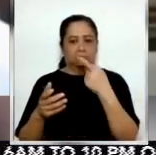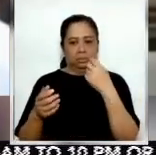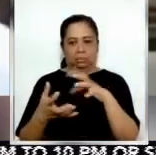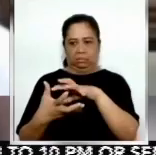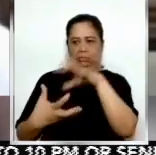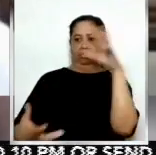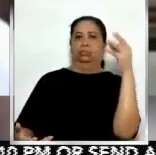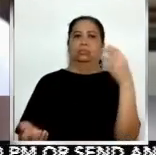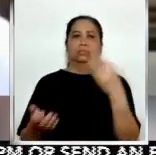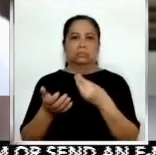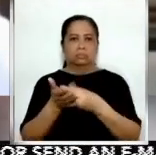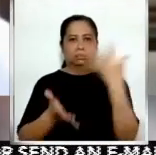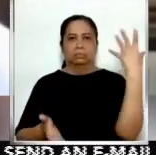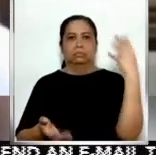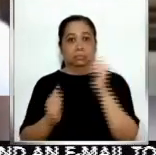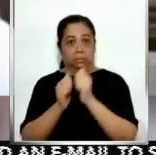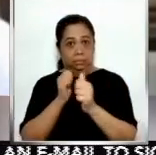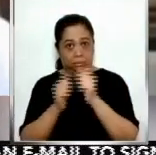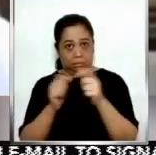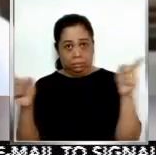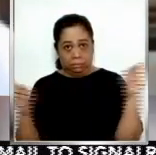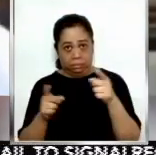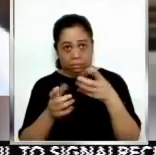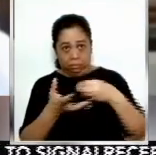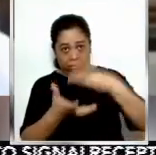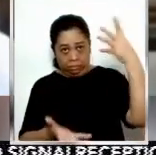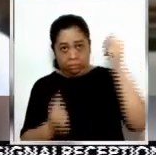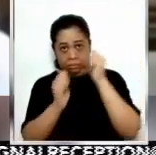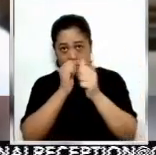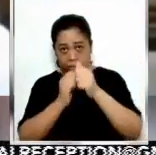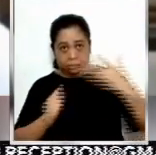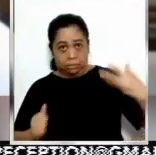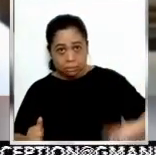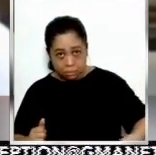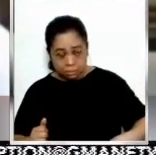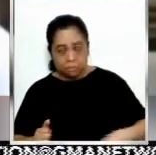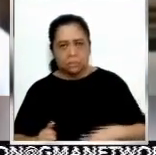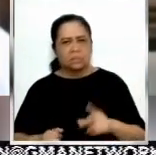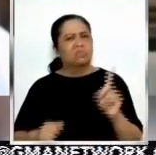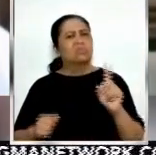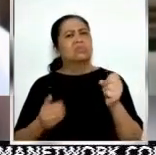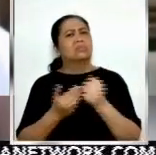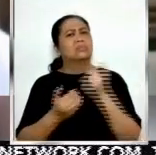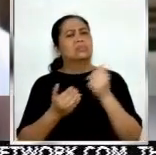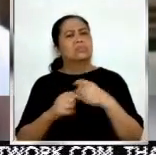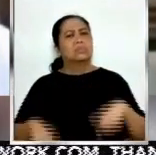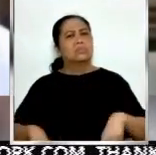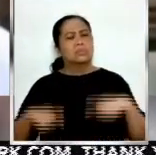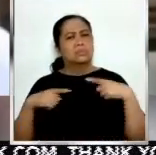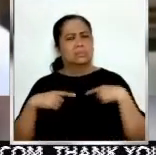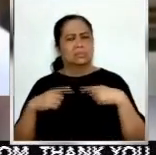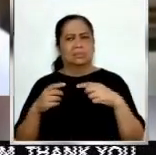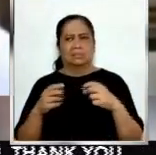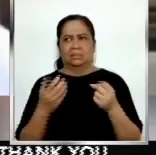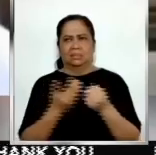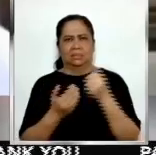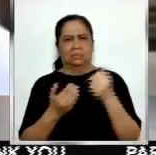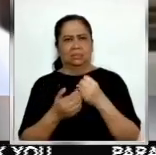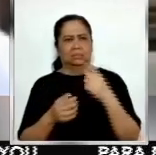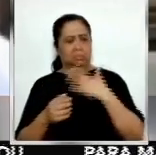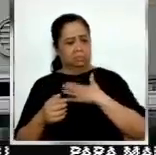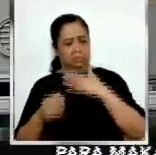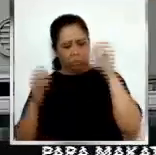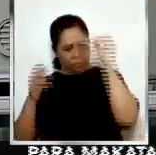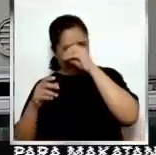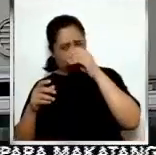ng opisyal ng gobyerno, otomatikong tiwali na ito. What is simple living to me may not be simple living to anyone of you, your